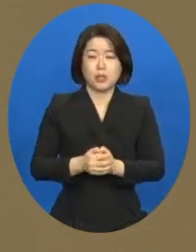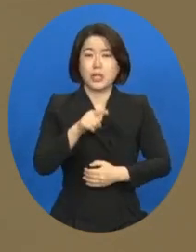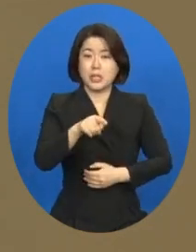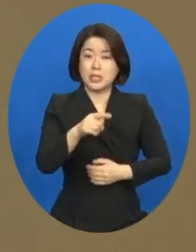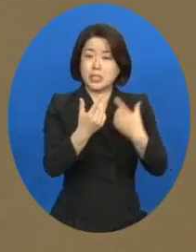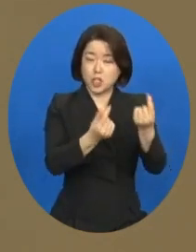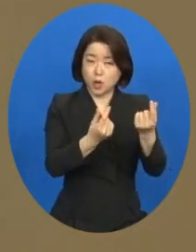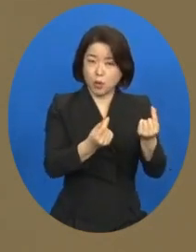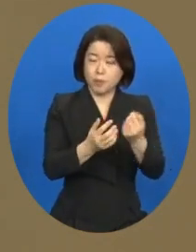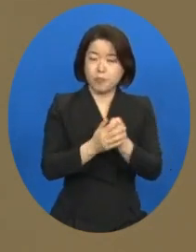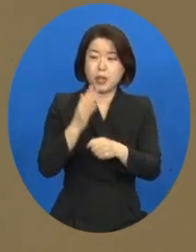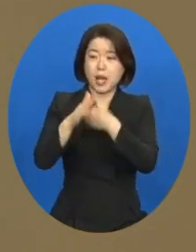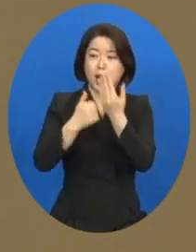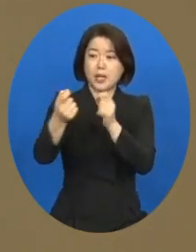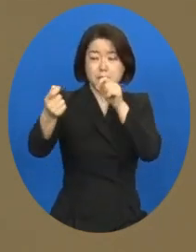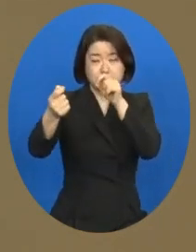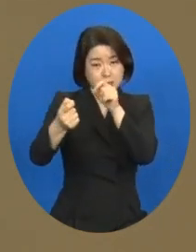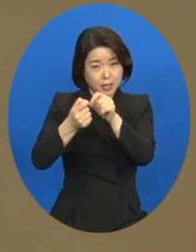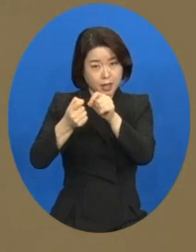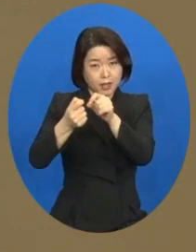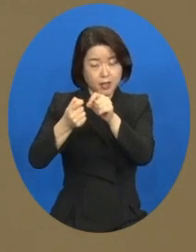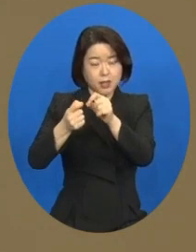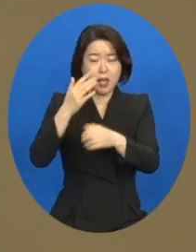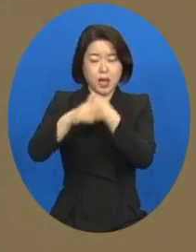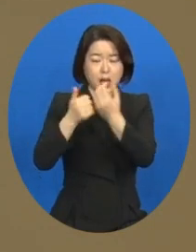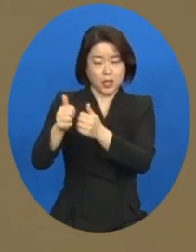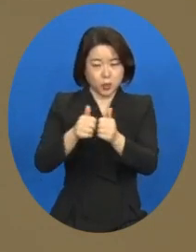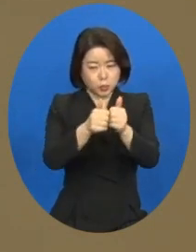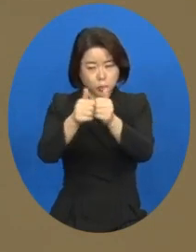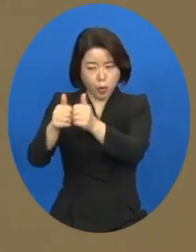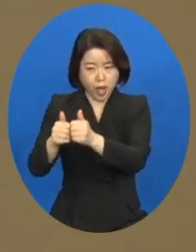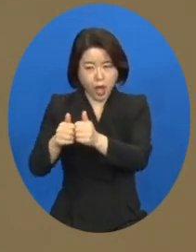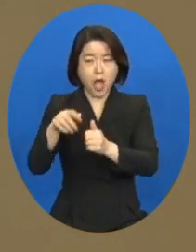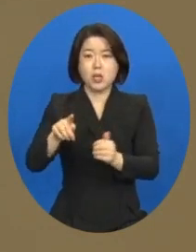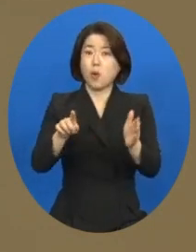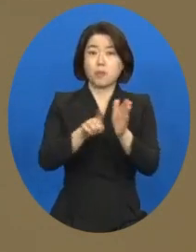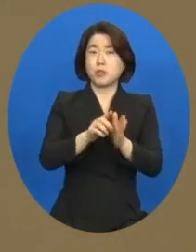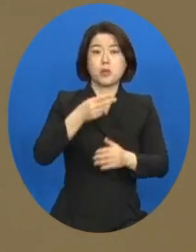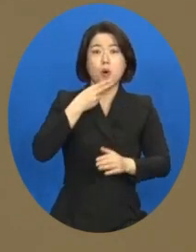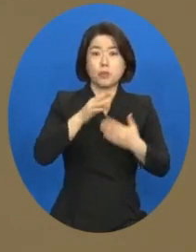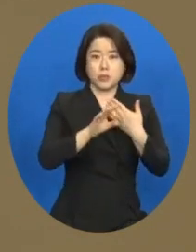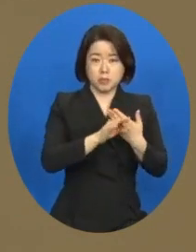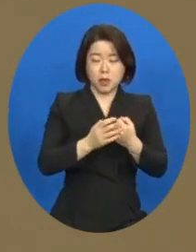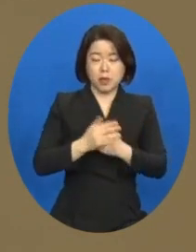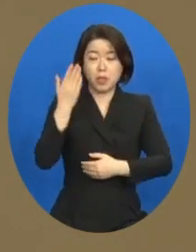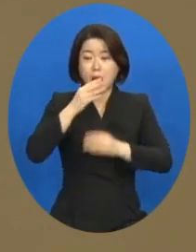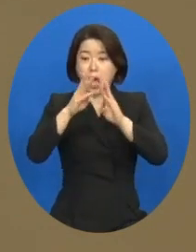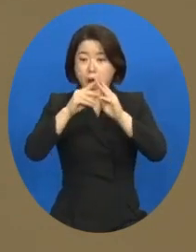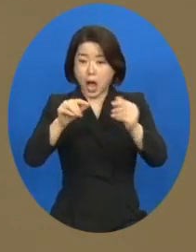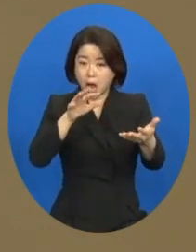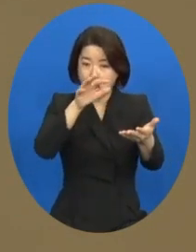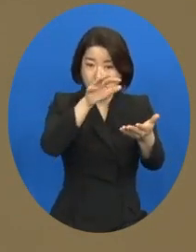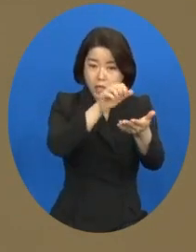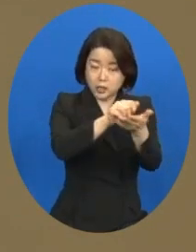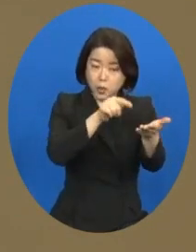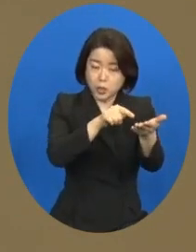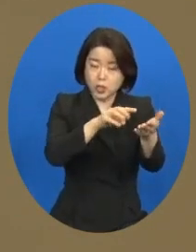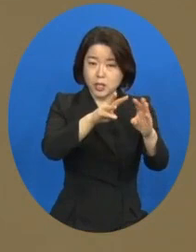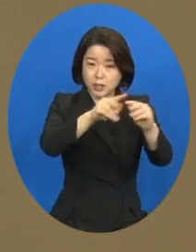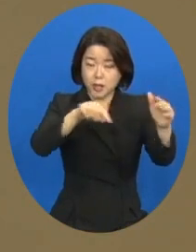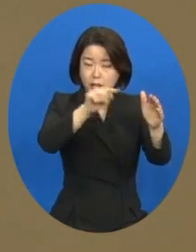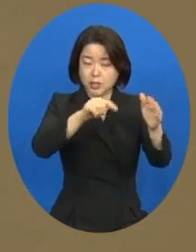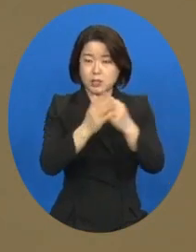이처럼 하나님을 가까이 하고 하나님과 동행하는 믿음이 아니면 가나안 땅에서 이스라엘 백성이